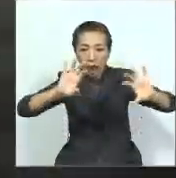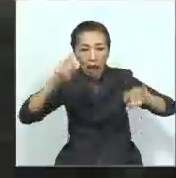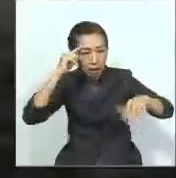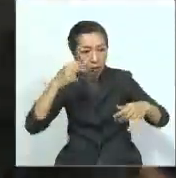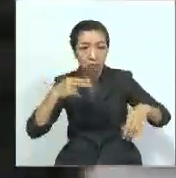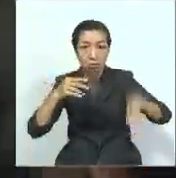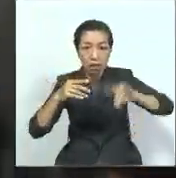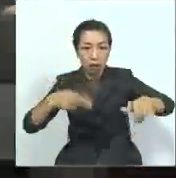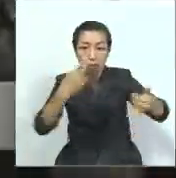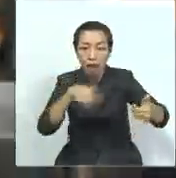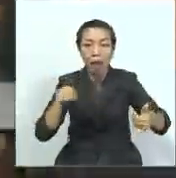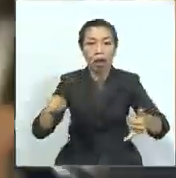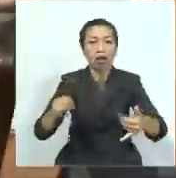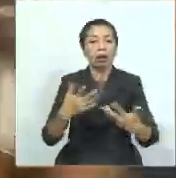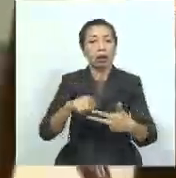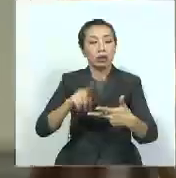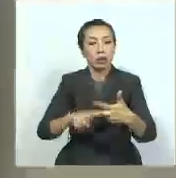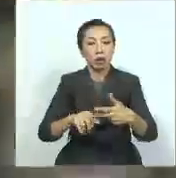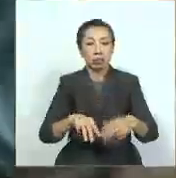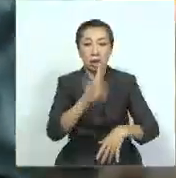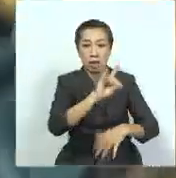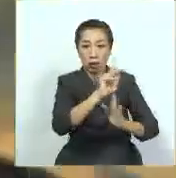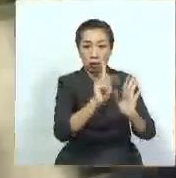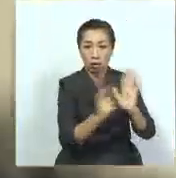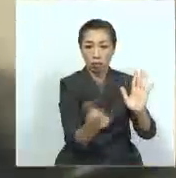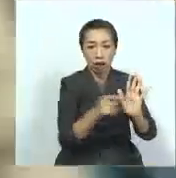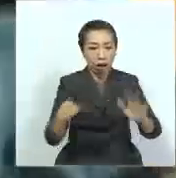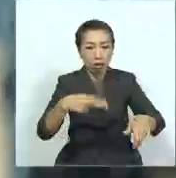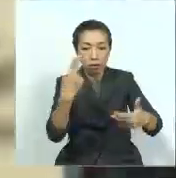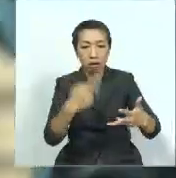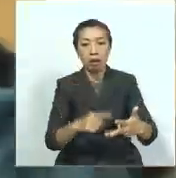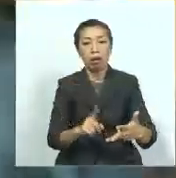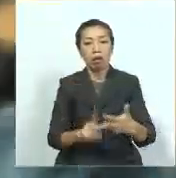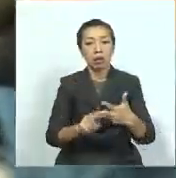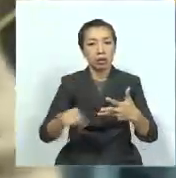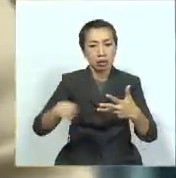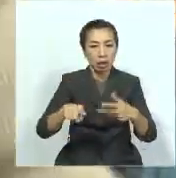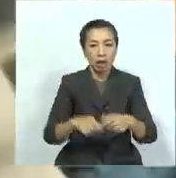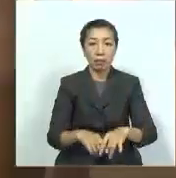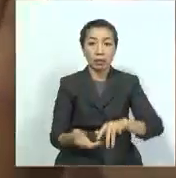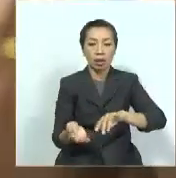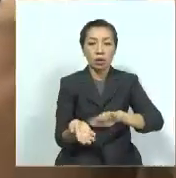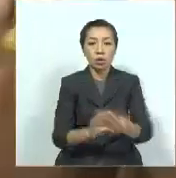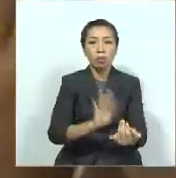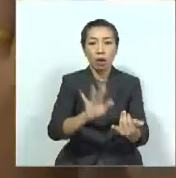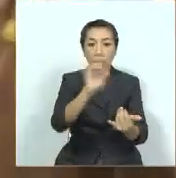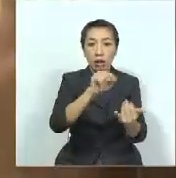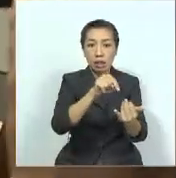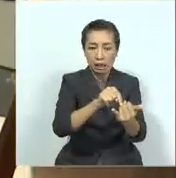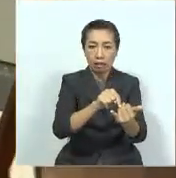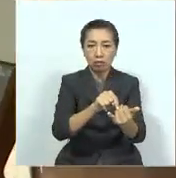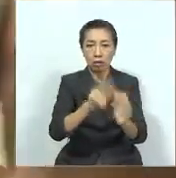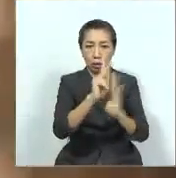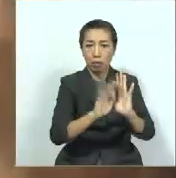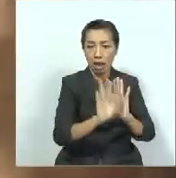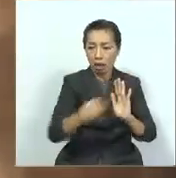ไม่ได้รับอนุญาตร่วมกันล่าสัตว์ป่าคุ้มครองโดยไม่ได้รับอนุญาตร่วมกันมีไว้ครอบครองซึ่งซากสัตว์ป่าคุ้มครองโดยที่ไม่